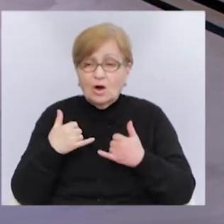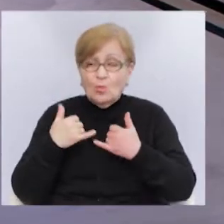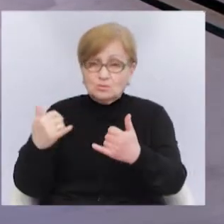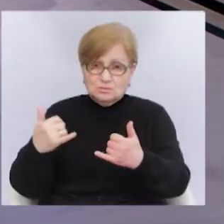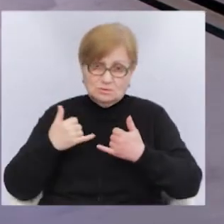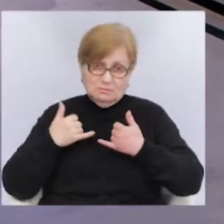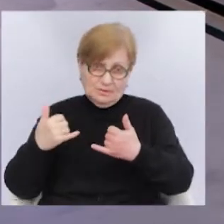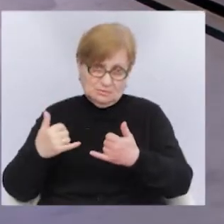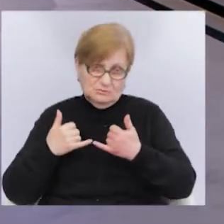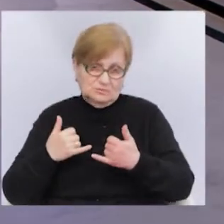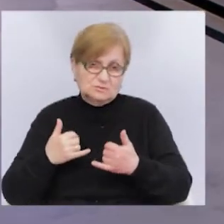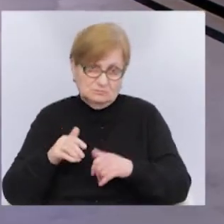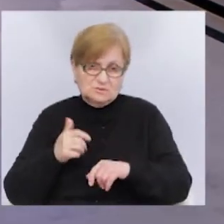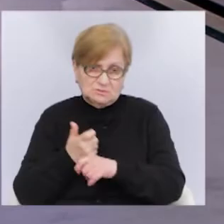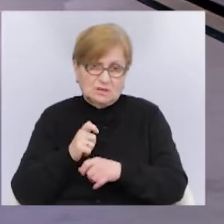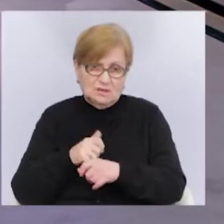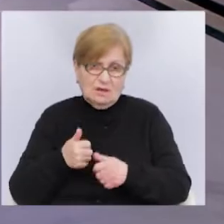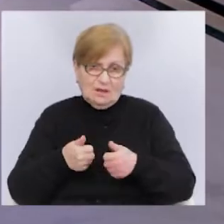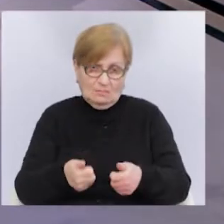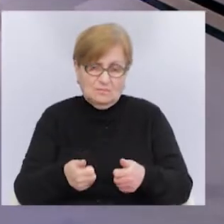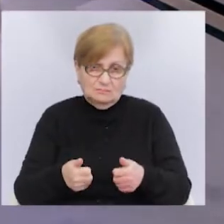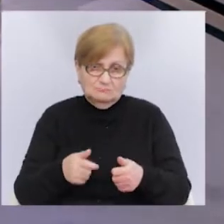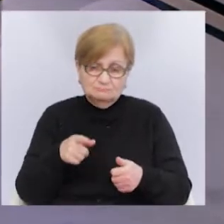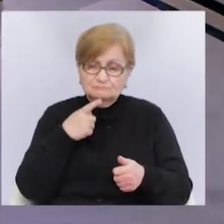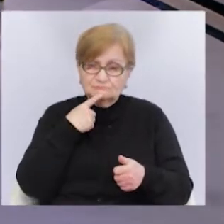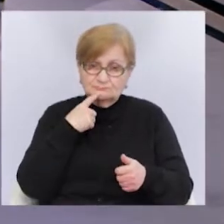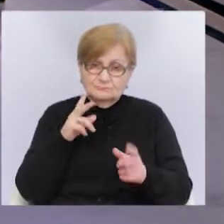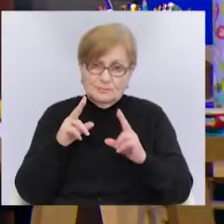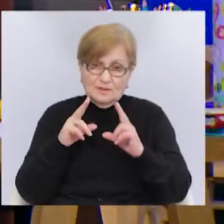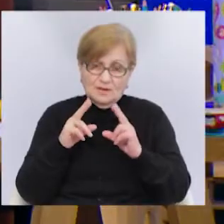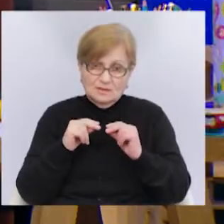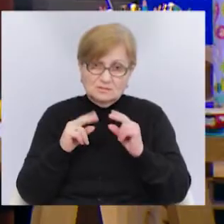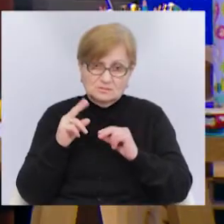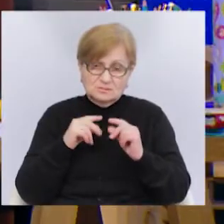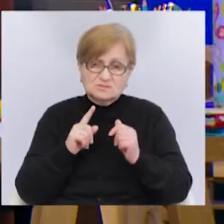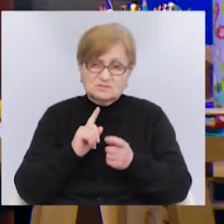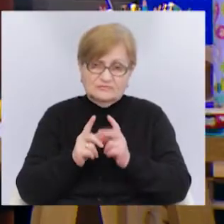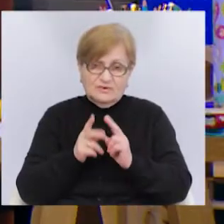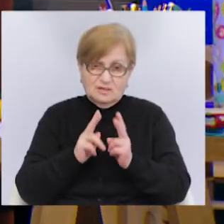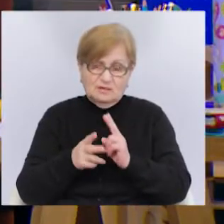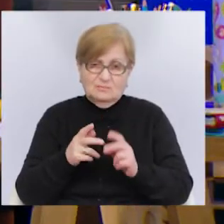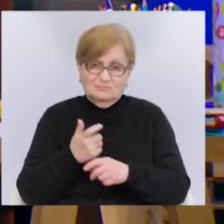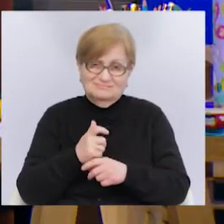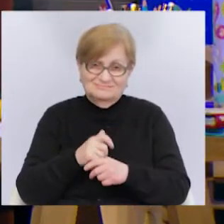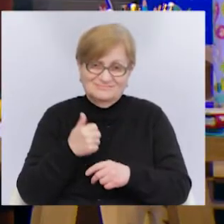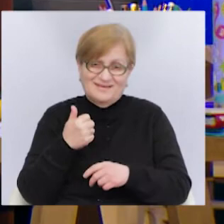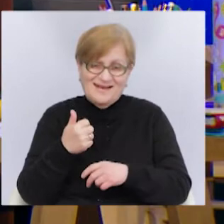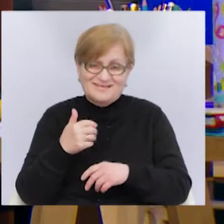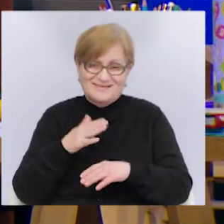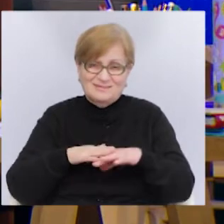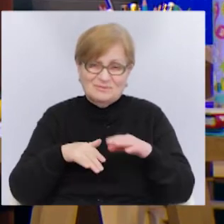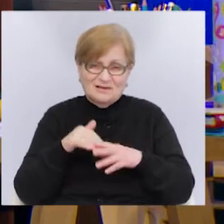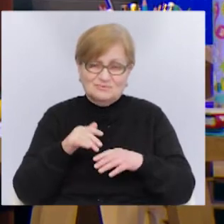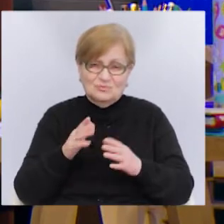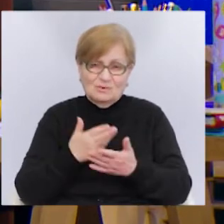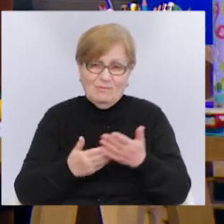ცემაზე დამოკიდებულ ურთიერთობებსაც. აი ამ ენის ცვლილება არის ძალიან მნიშვნელოვანი. ძალიან საინტერესო პრაქტიკული მაგალითი იყო